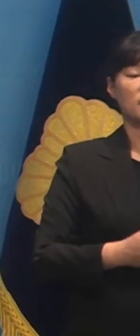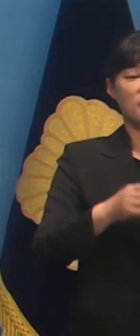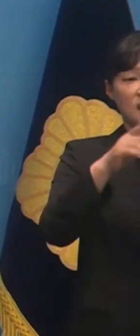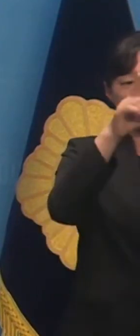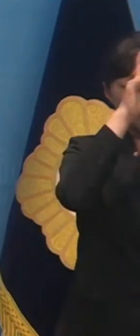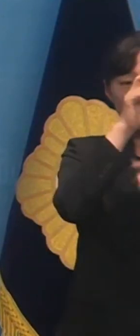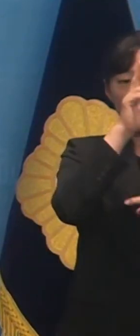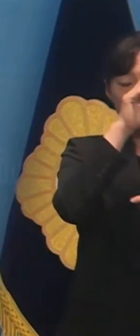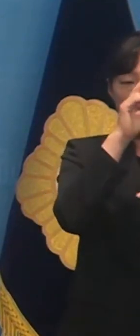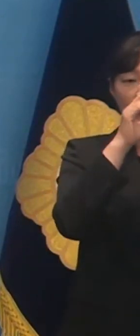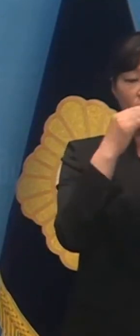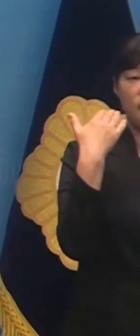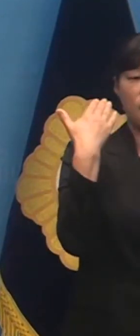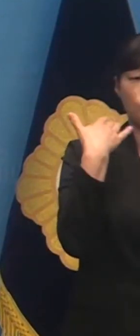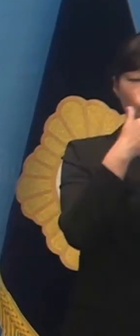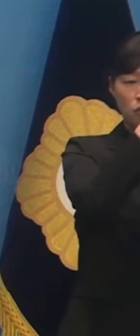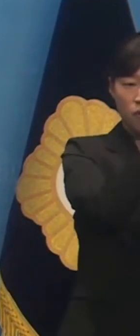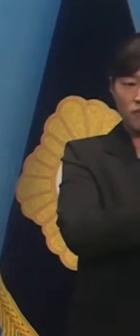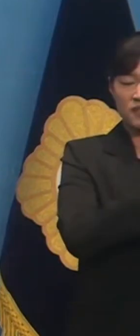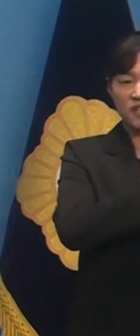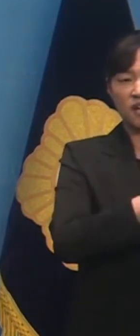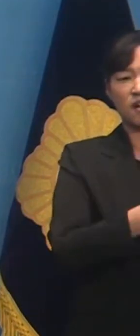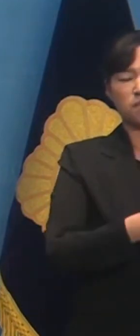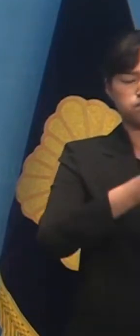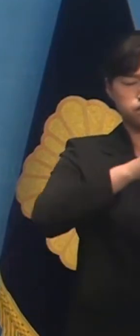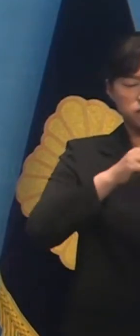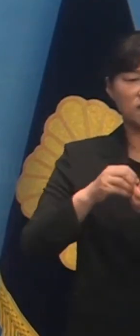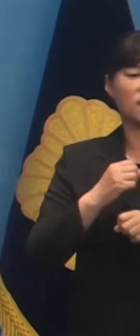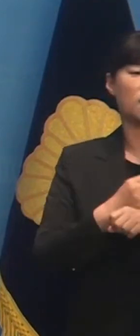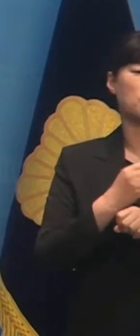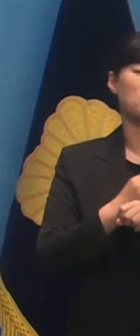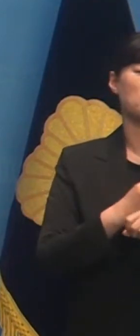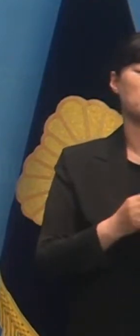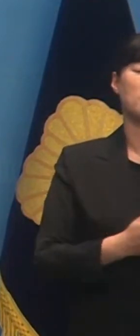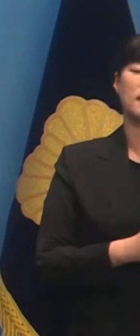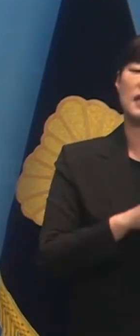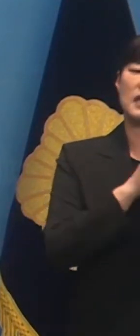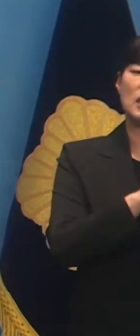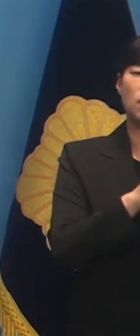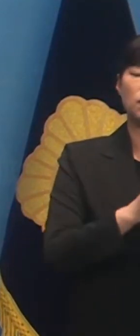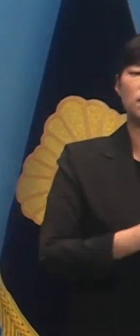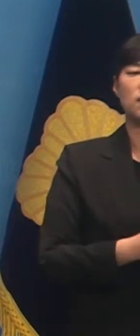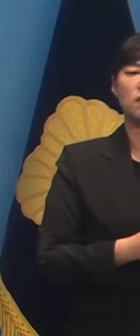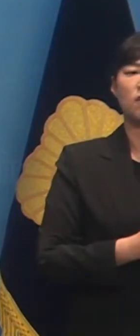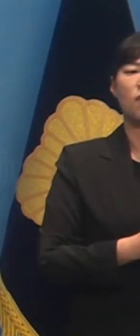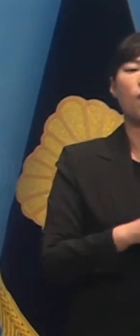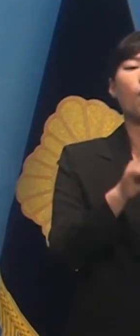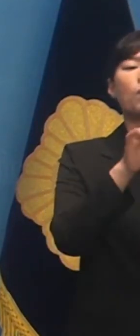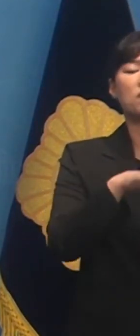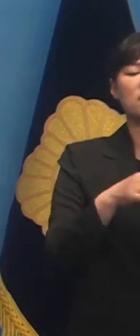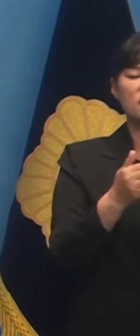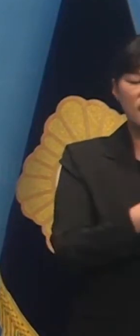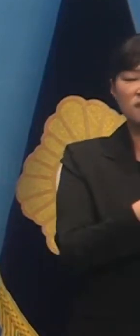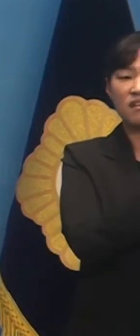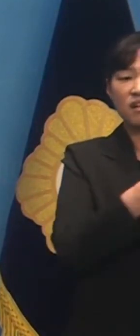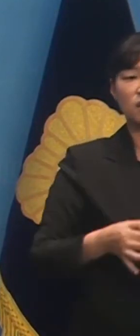리박스쿨의 역사 왜곡, 여론조작 마수는 대체 어디까지 뻗쳐 있는 것입니까?